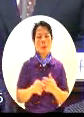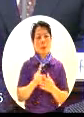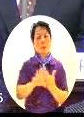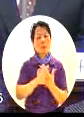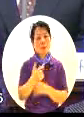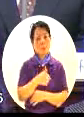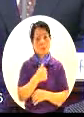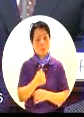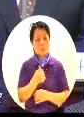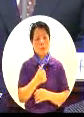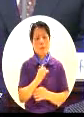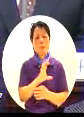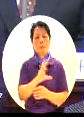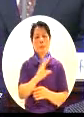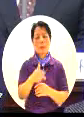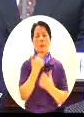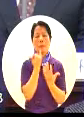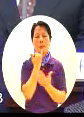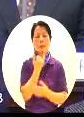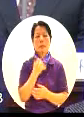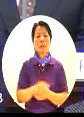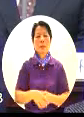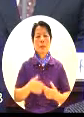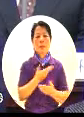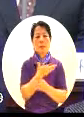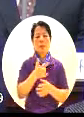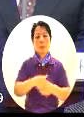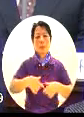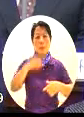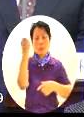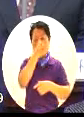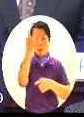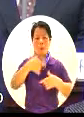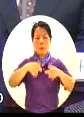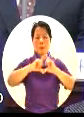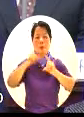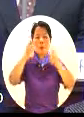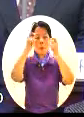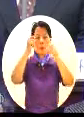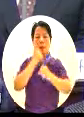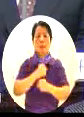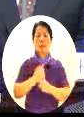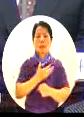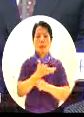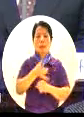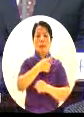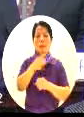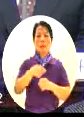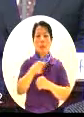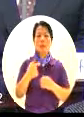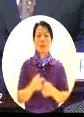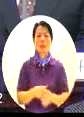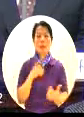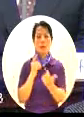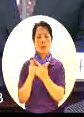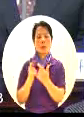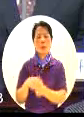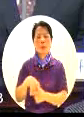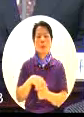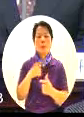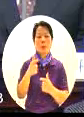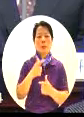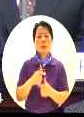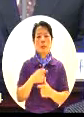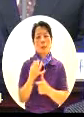希望很多年轻人可以回到高雄工作，能够给他们一个适当